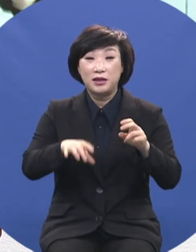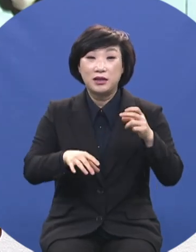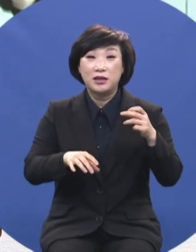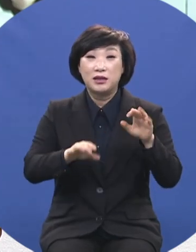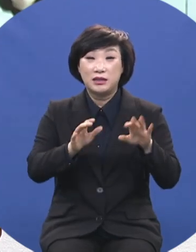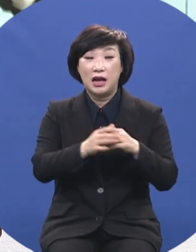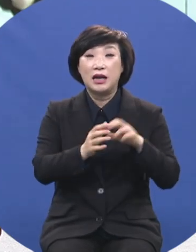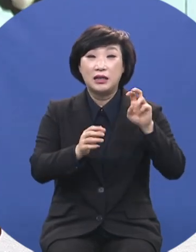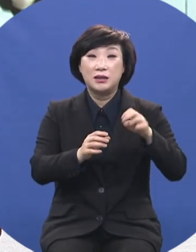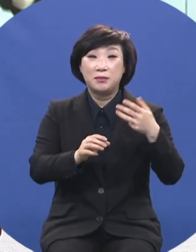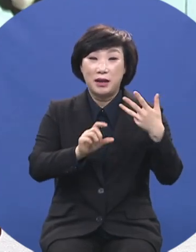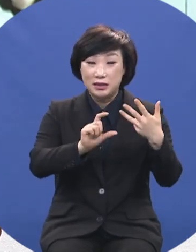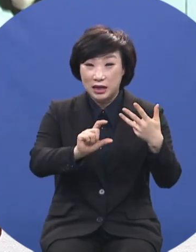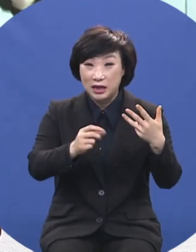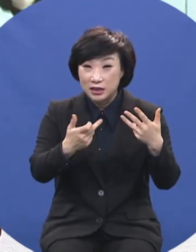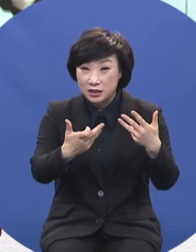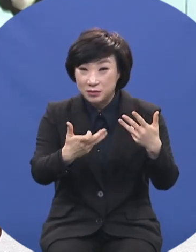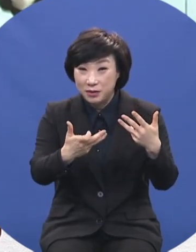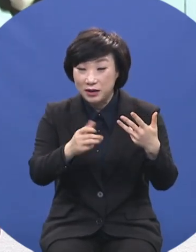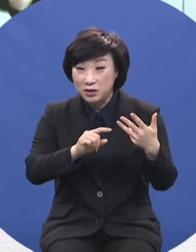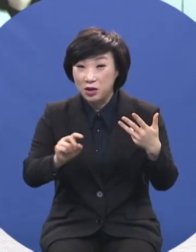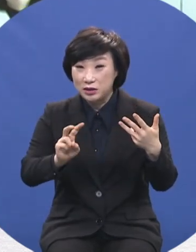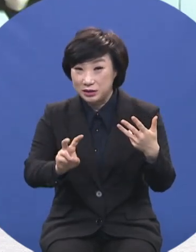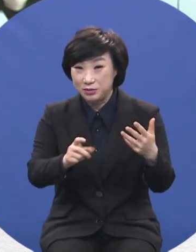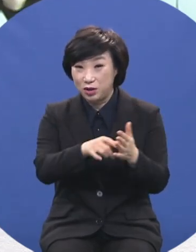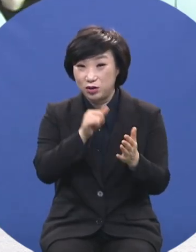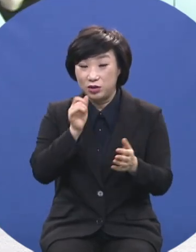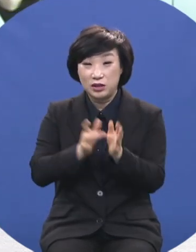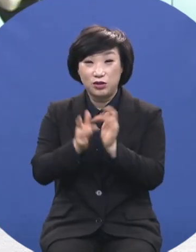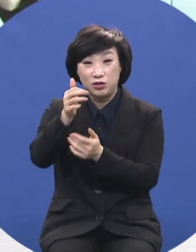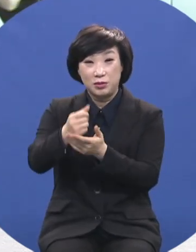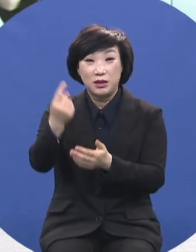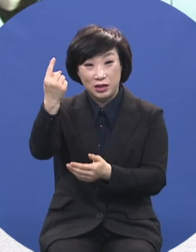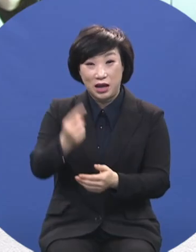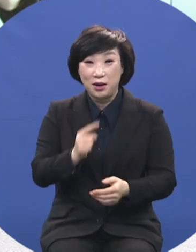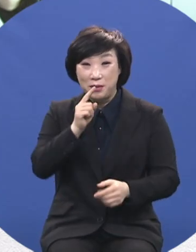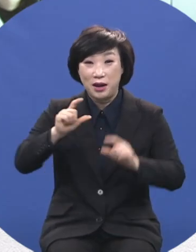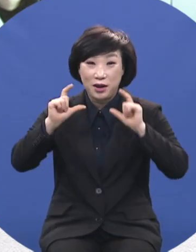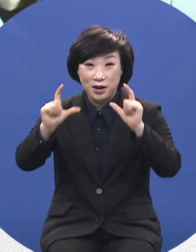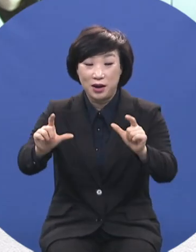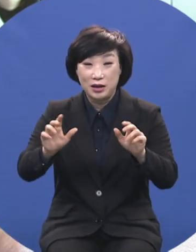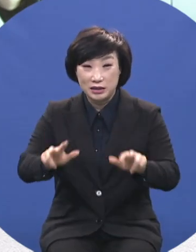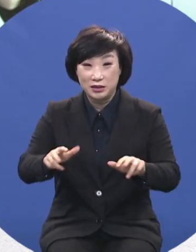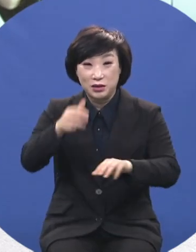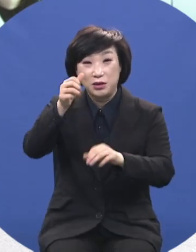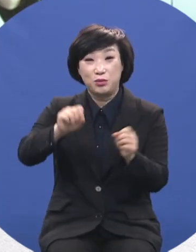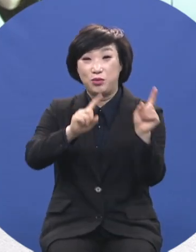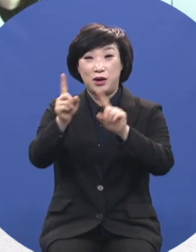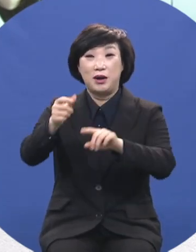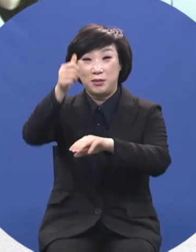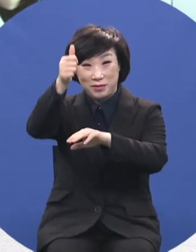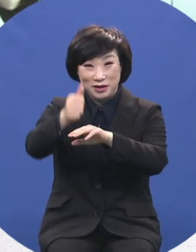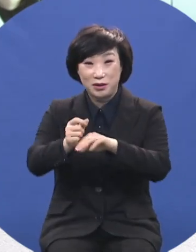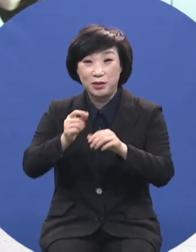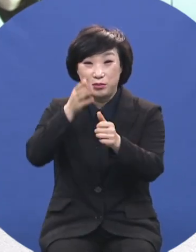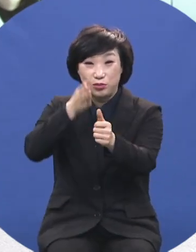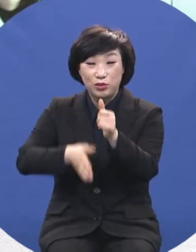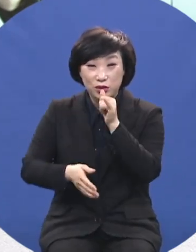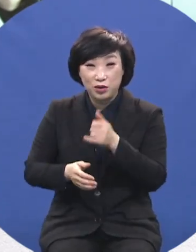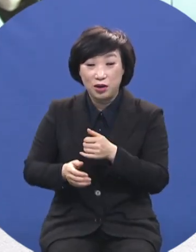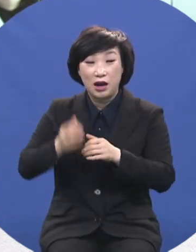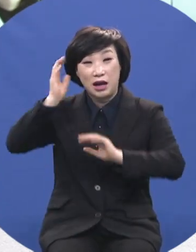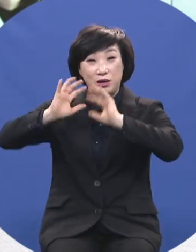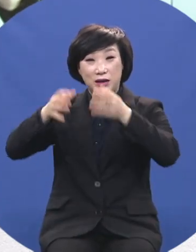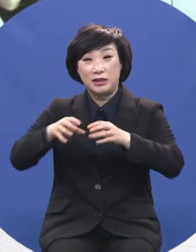18절로 20절에도 예수께서 나와 일러 가라사대 지금 부활하시고 마지막 부탁이요 하늘과 땅의